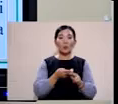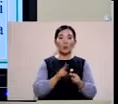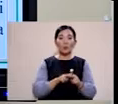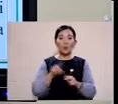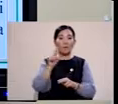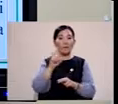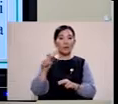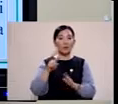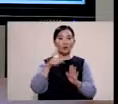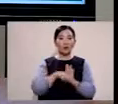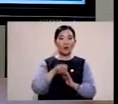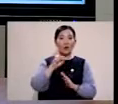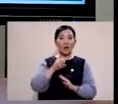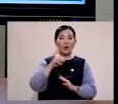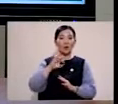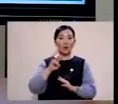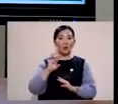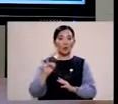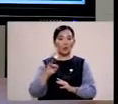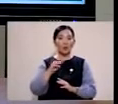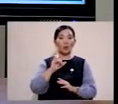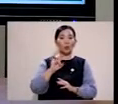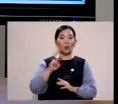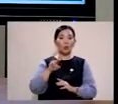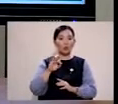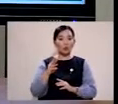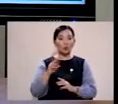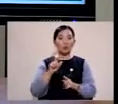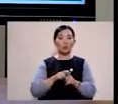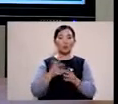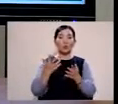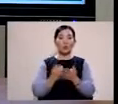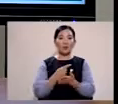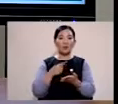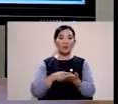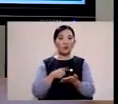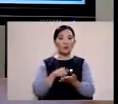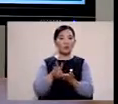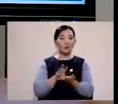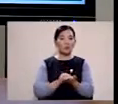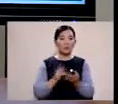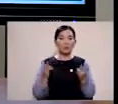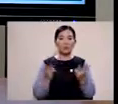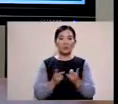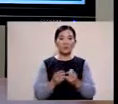matnni ichidan atoqli va turdosh otlarni topib, daftarimizga yozib olishimiz